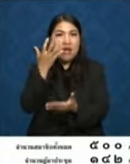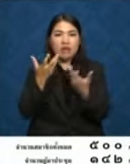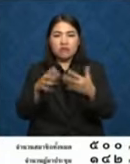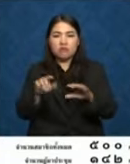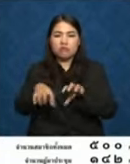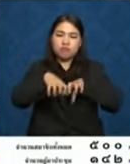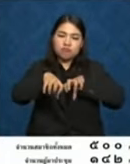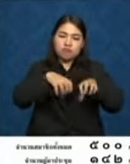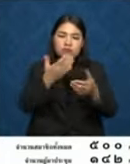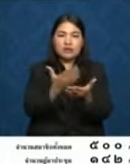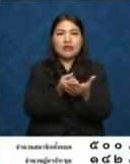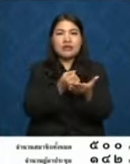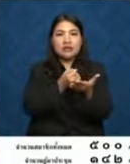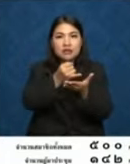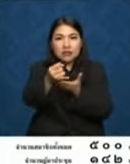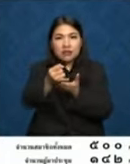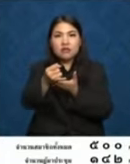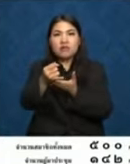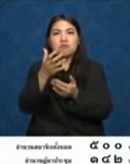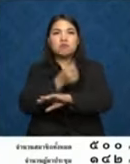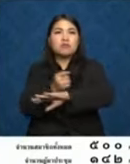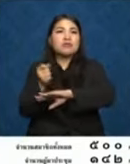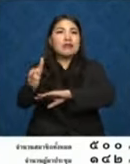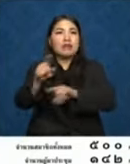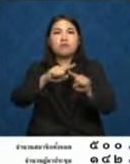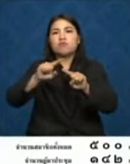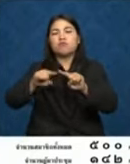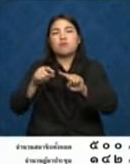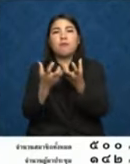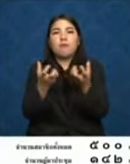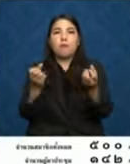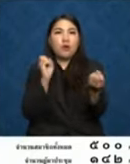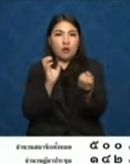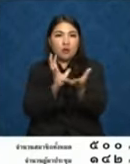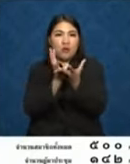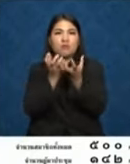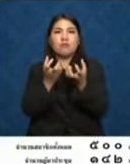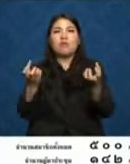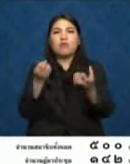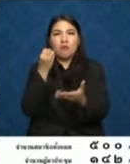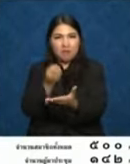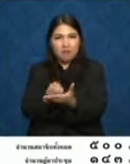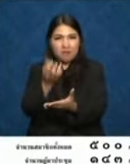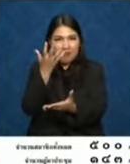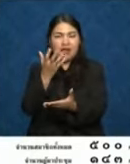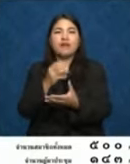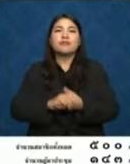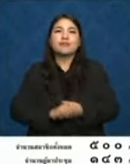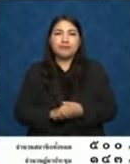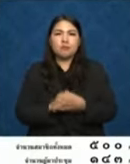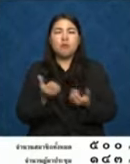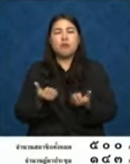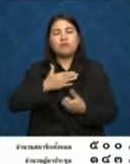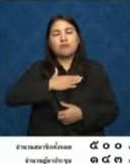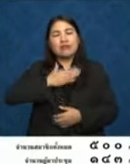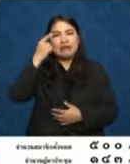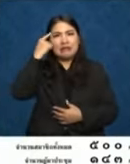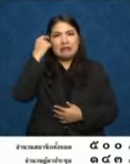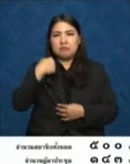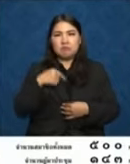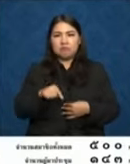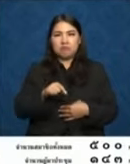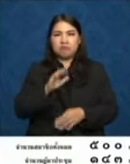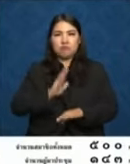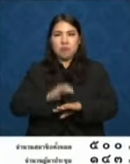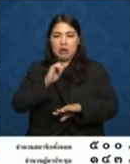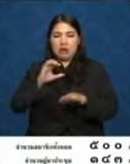างกระบวนการใช้จ่ายในตลาดมันก็ทำให้ของมันแพงขึ้นมันก็เกิดภาวะเงินเฟ้อส่วนหนึ่งในความคิดของผมไม่ใช่นักการเงินนะ